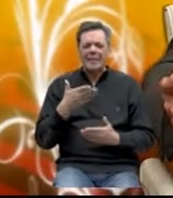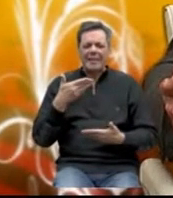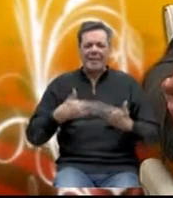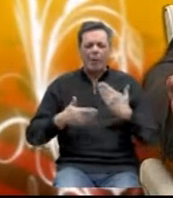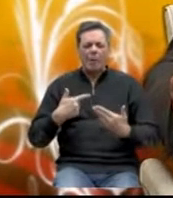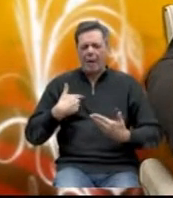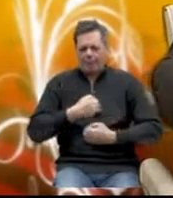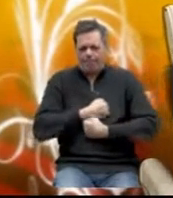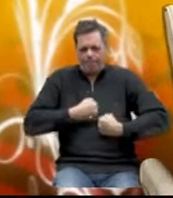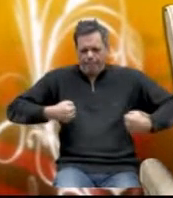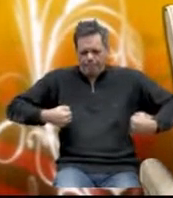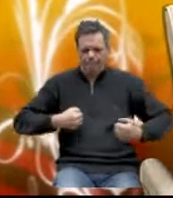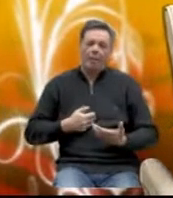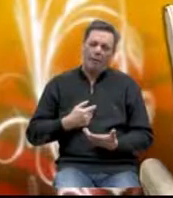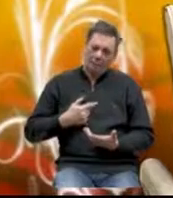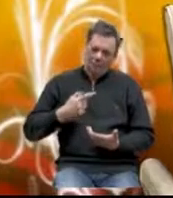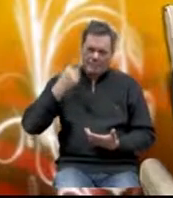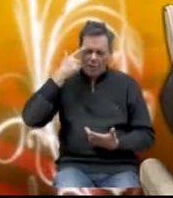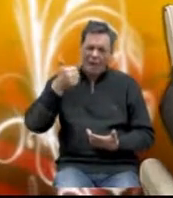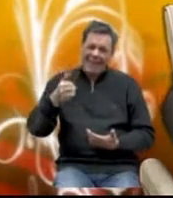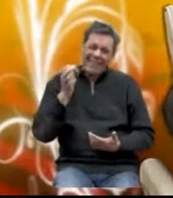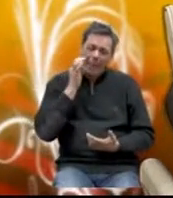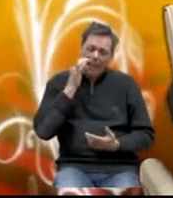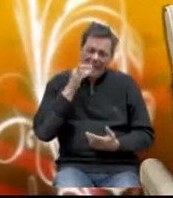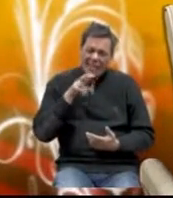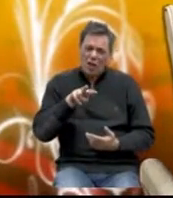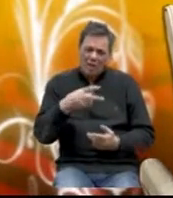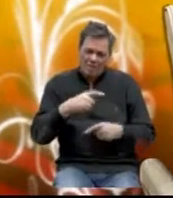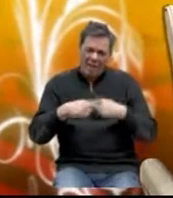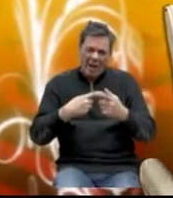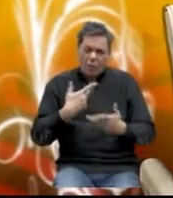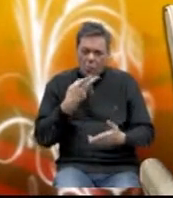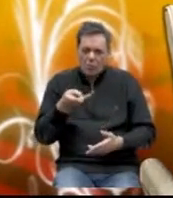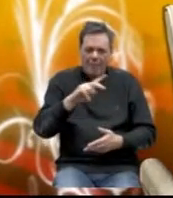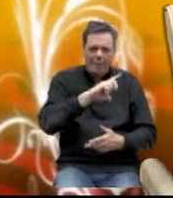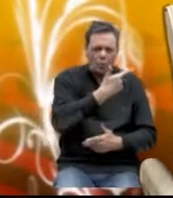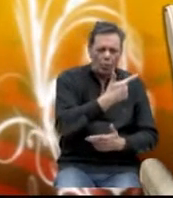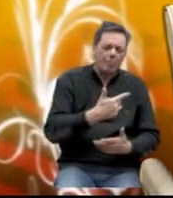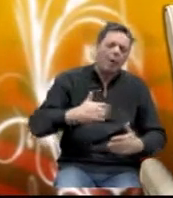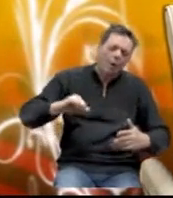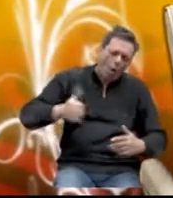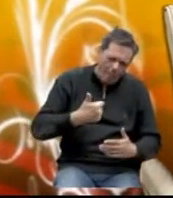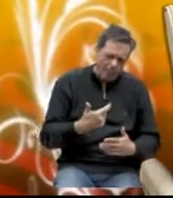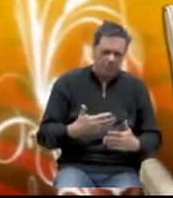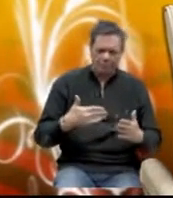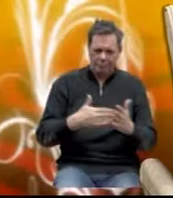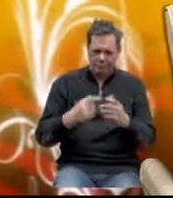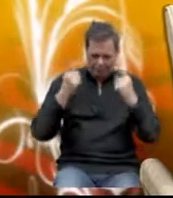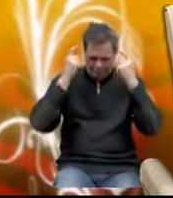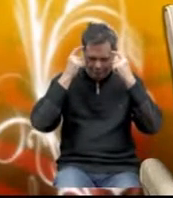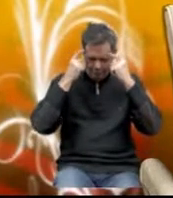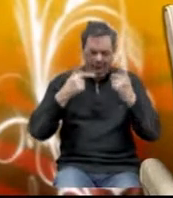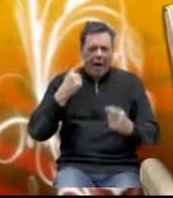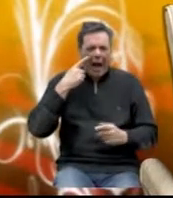tjelesnoj težini. Na tome, jedan rizični faktor zamijenili su drugim. Prema tome, opet treba krenuti odavde. Ako nisi